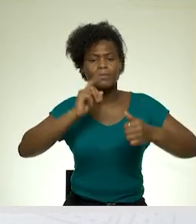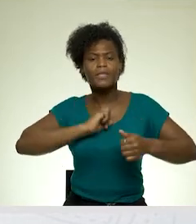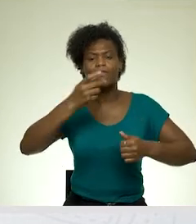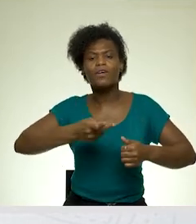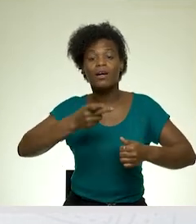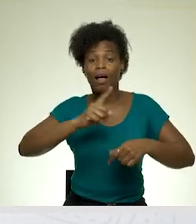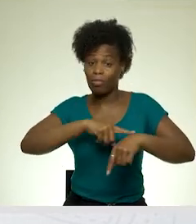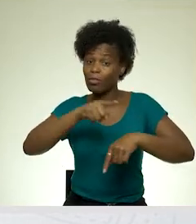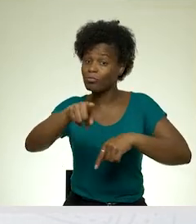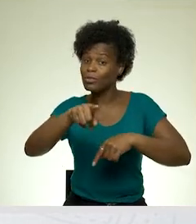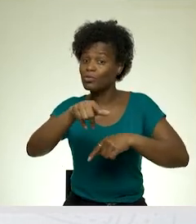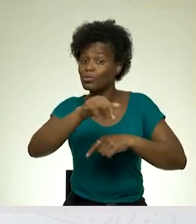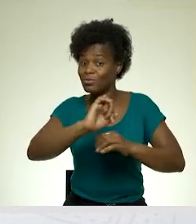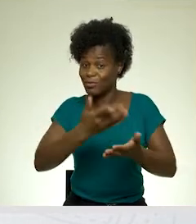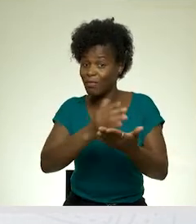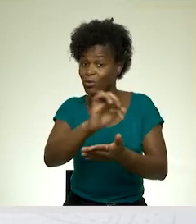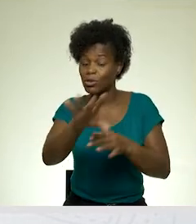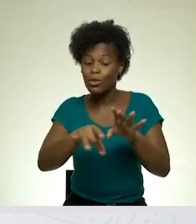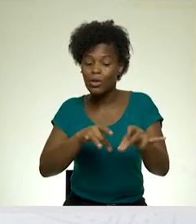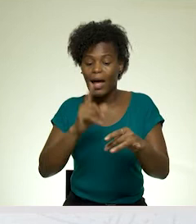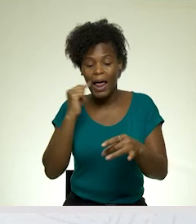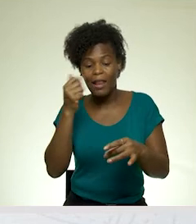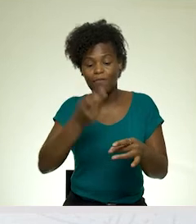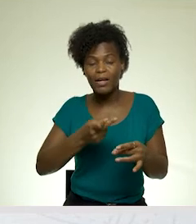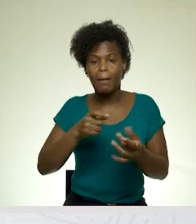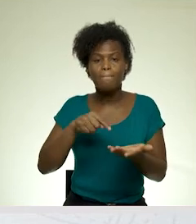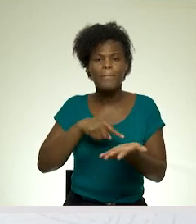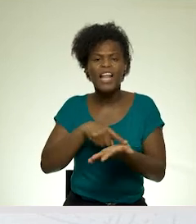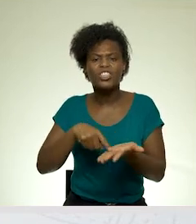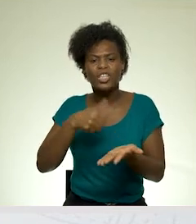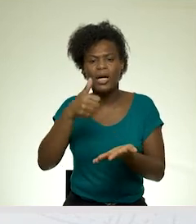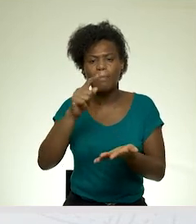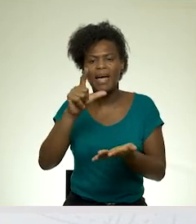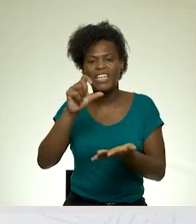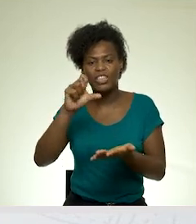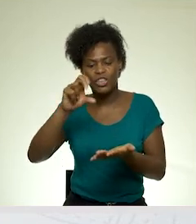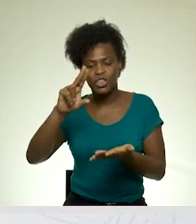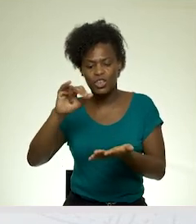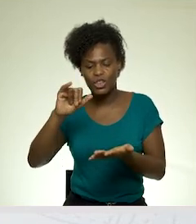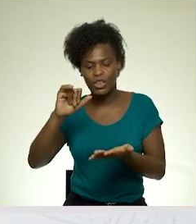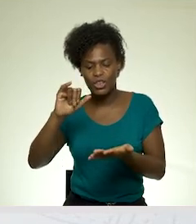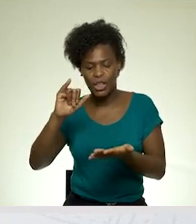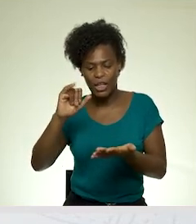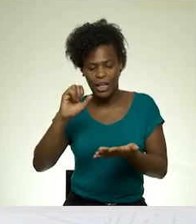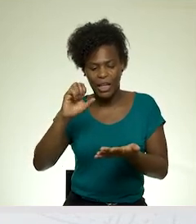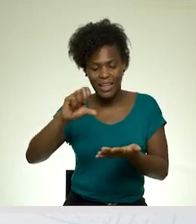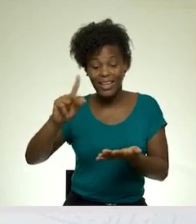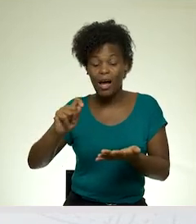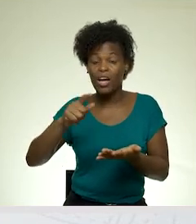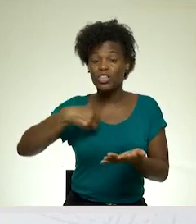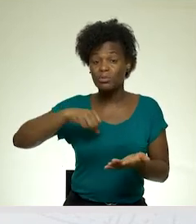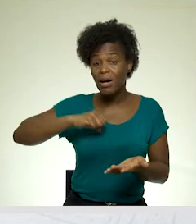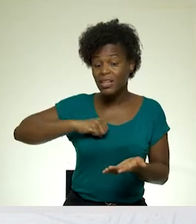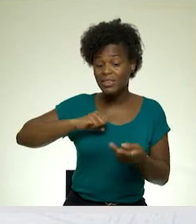options. A. Elle se trouve en Belgique. B. En Espagne. C. En France